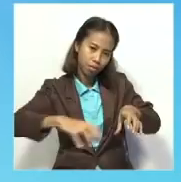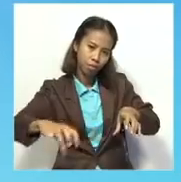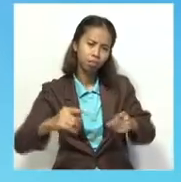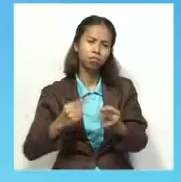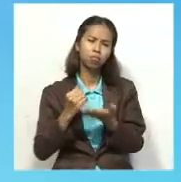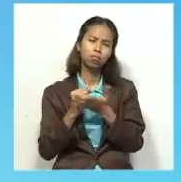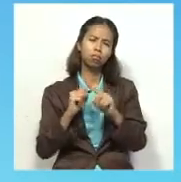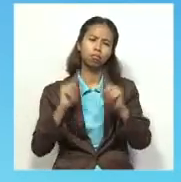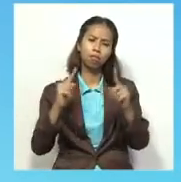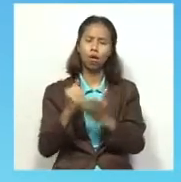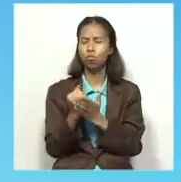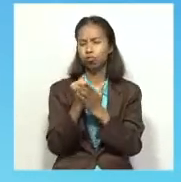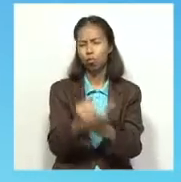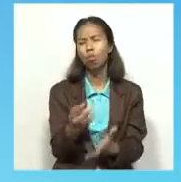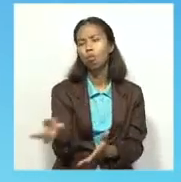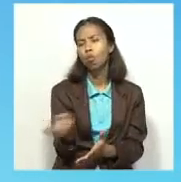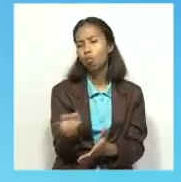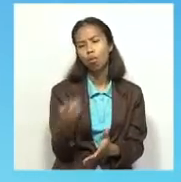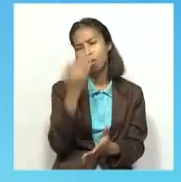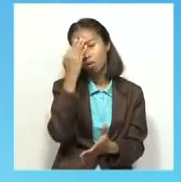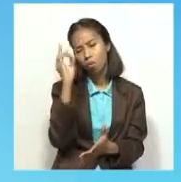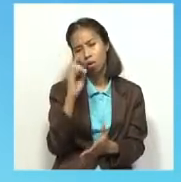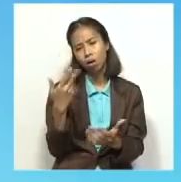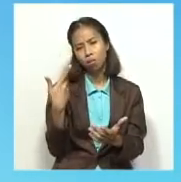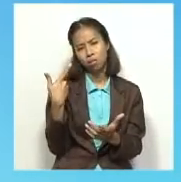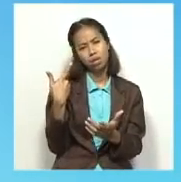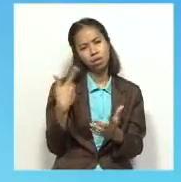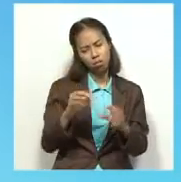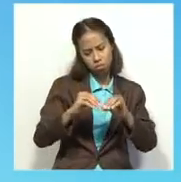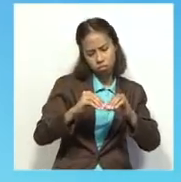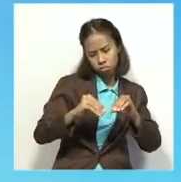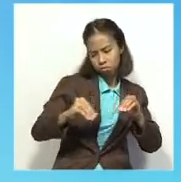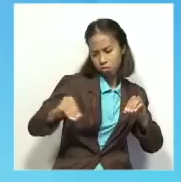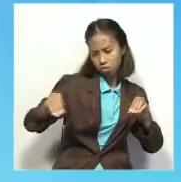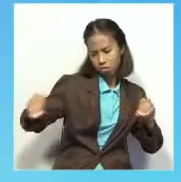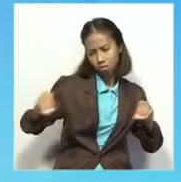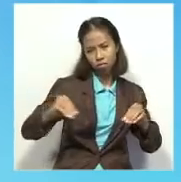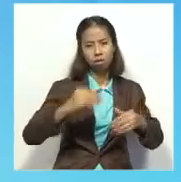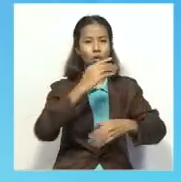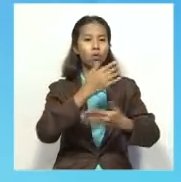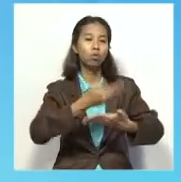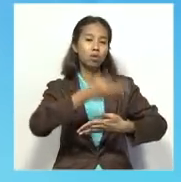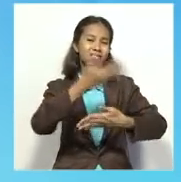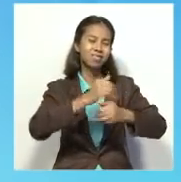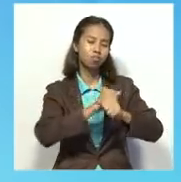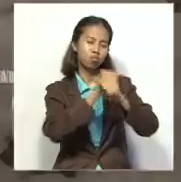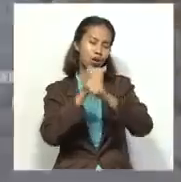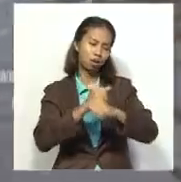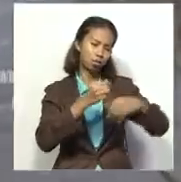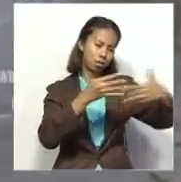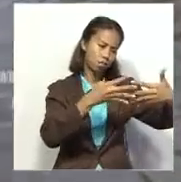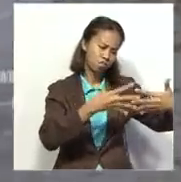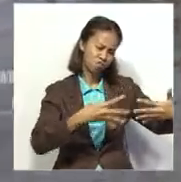จะเป็นผลมากนะคะคุณผู้ชมเนื่องจากว่ามีรอยแยกและรอยต่อยาวตลอดแนวเขื่อนป้องกันตลิ่งแม่น้ำโขงเลยนะ